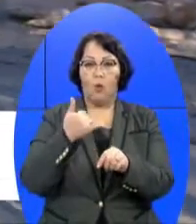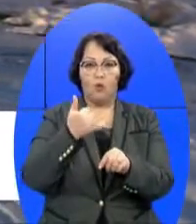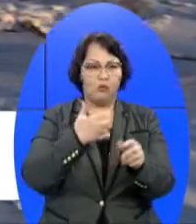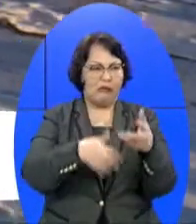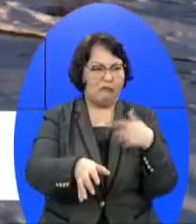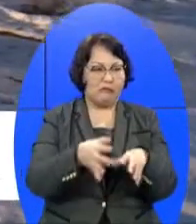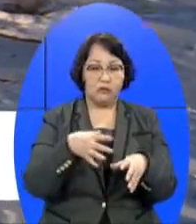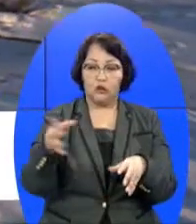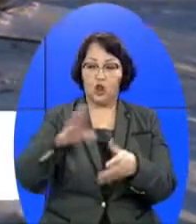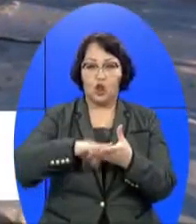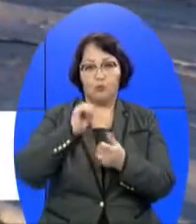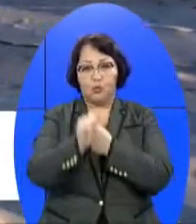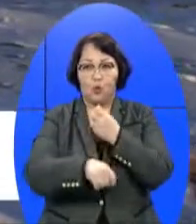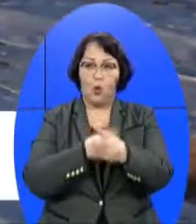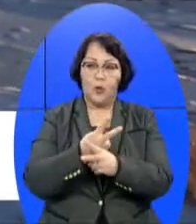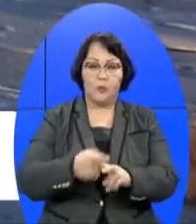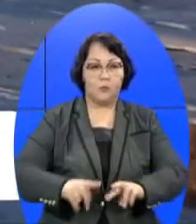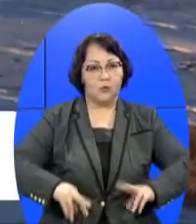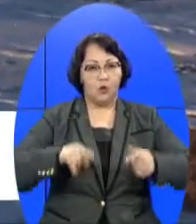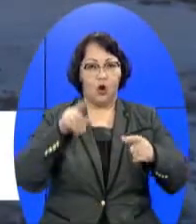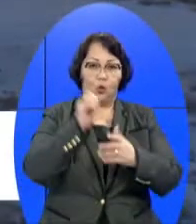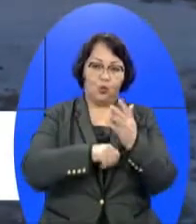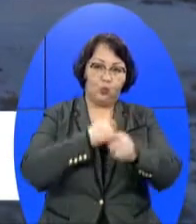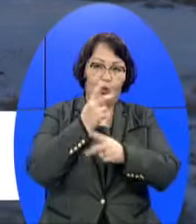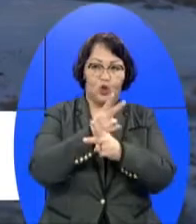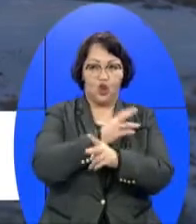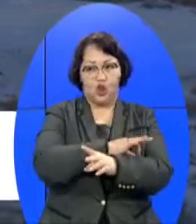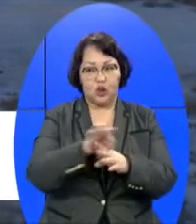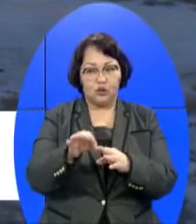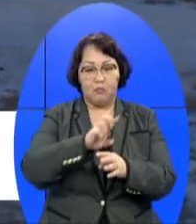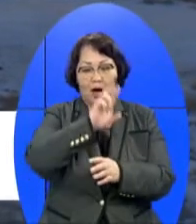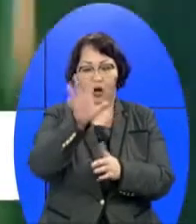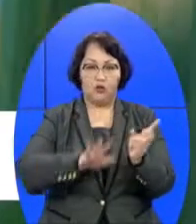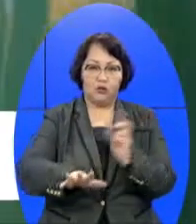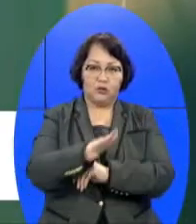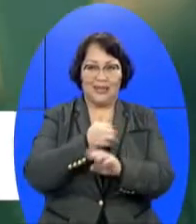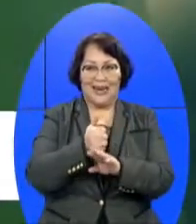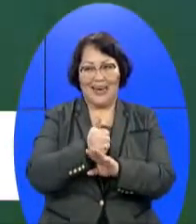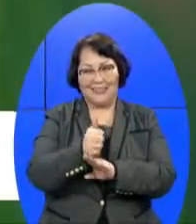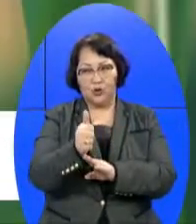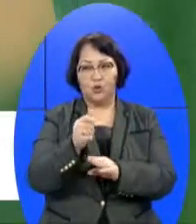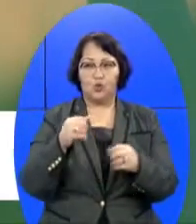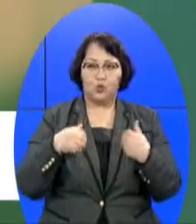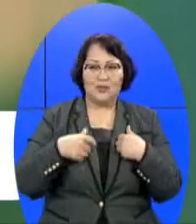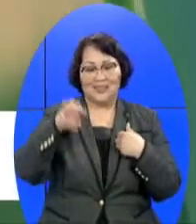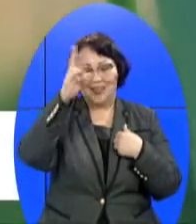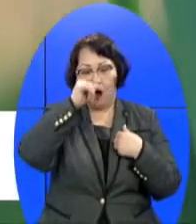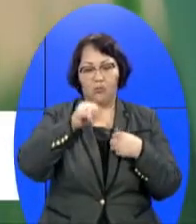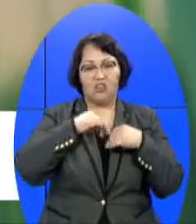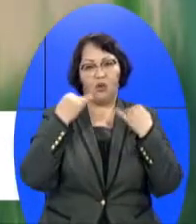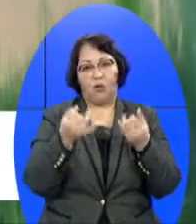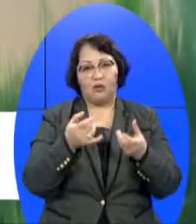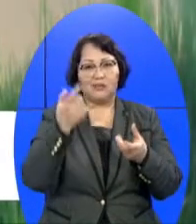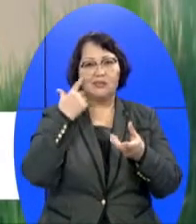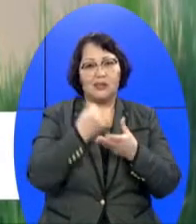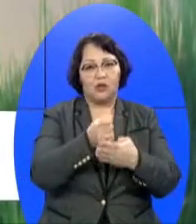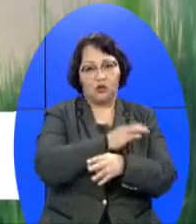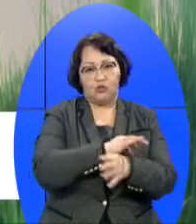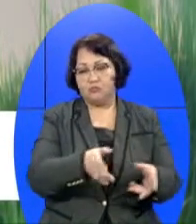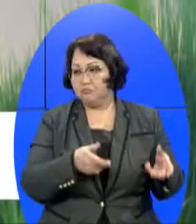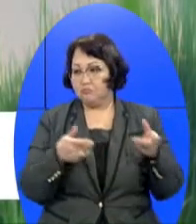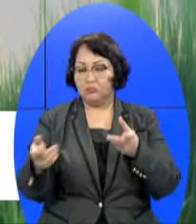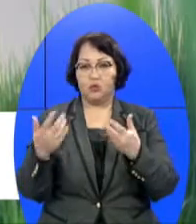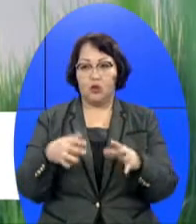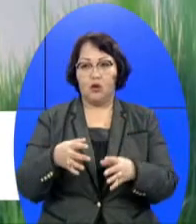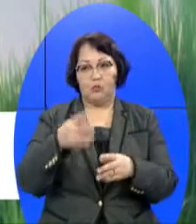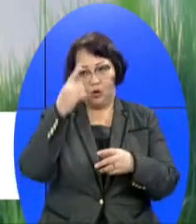тухай хуульд нэмэлт өөрчлөлт оруулах тухай хуулийн төслийг байгаль орчин аялал жуулчлалын яамныхан улсын хурлаар батлуулсан. Эдгээр мэдээллүүдийг Монголын үндэсний олон